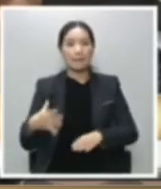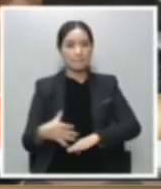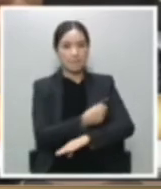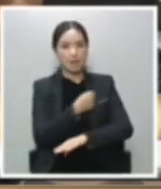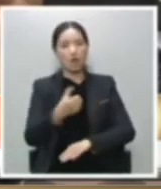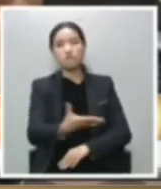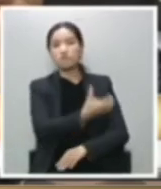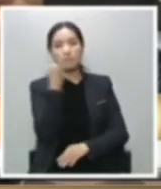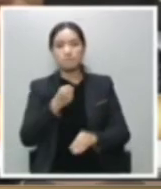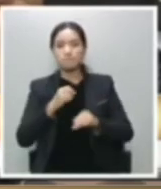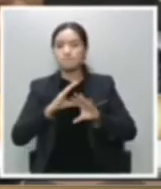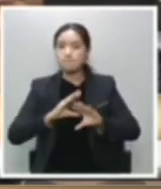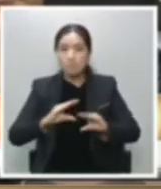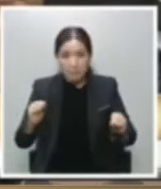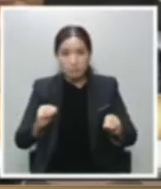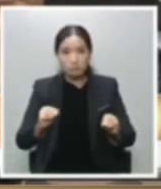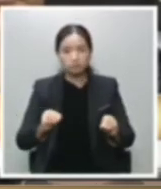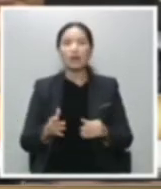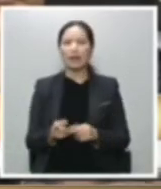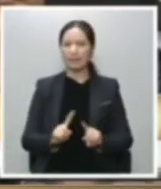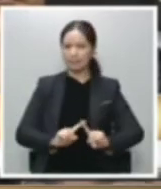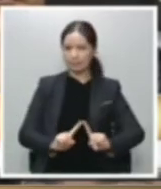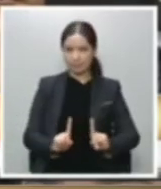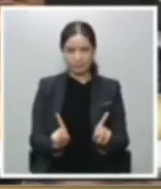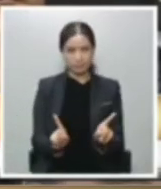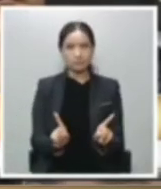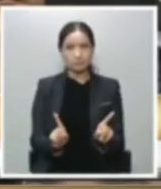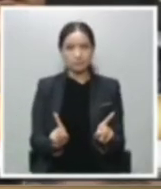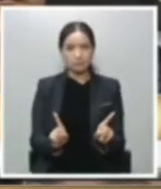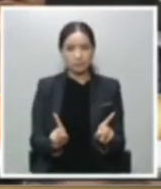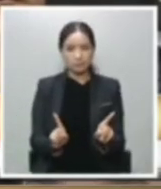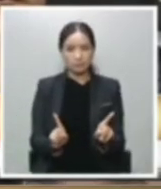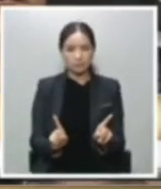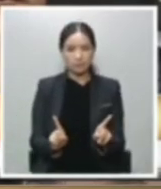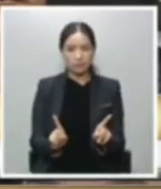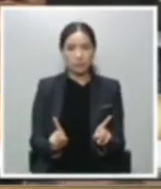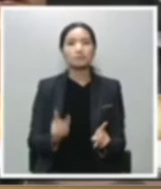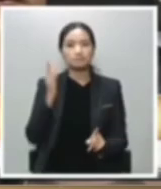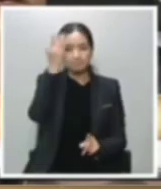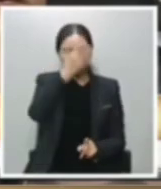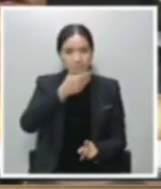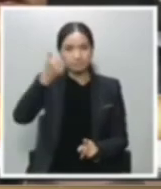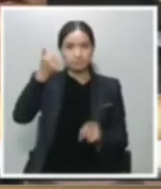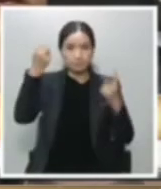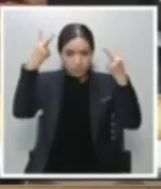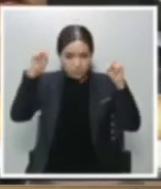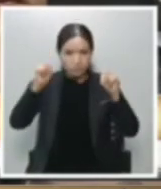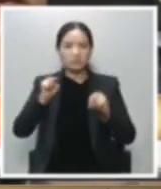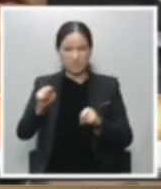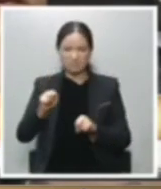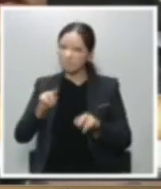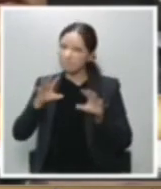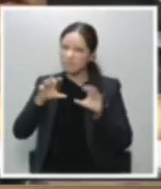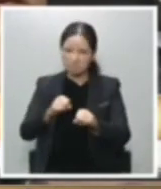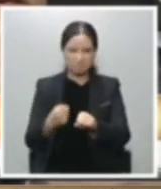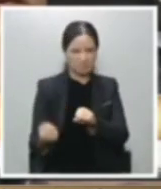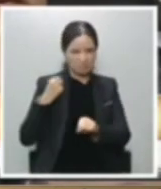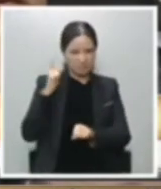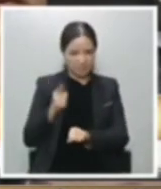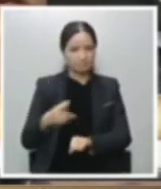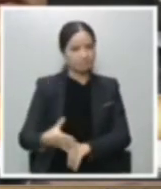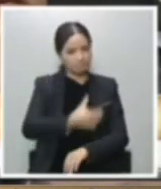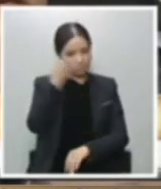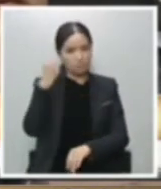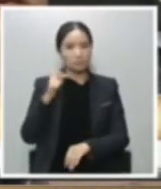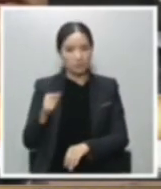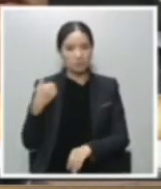ม็อบที่ปิดถนนแต่ว่าในขณะที่เป็นสมัยท่านอภิสิทธิ์ท่านปราบเต็มที่ท่านเอาจริงเอาจังและถึง